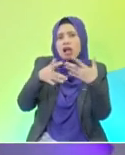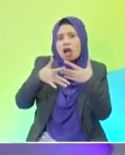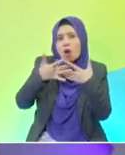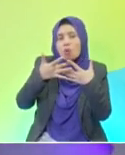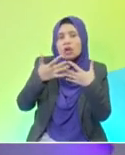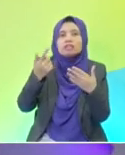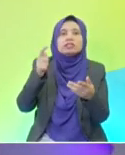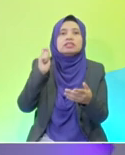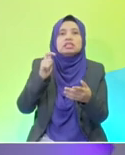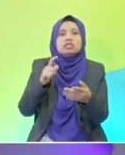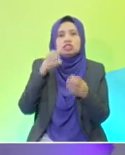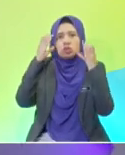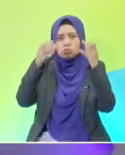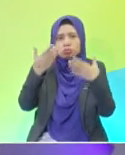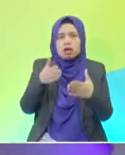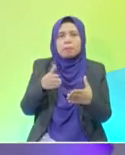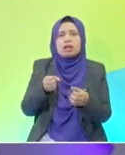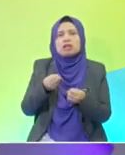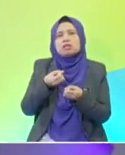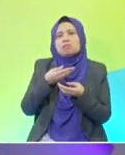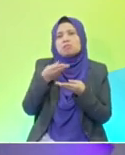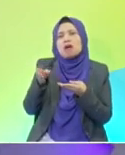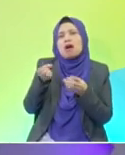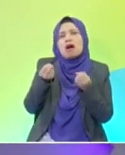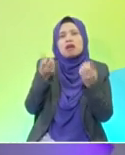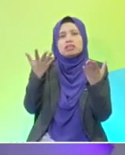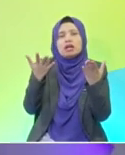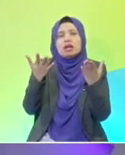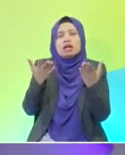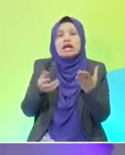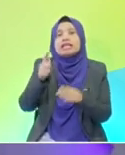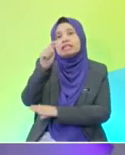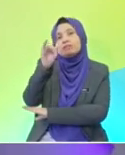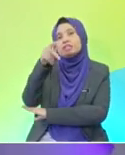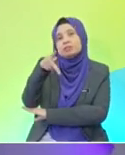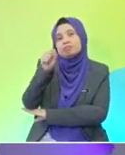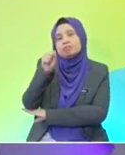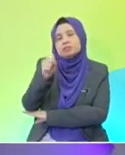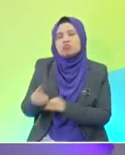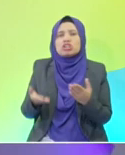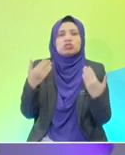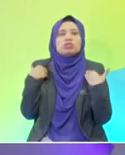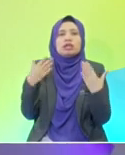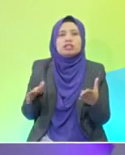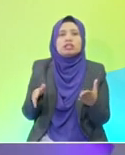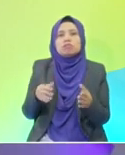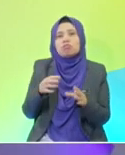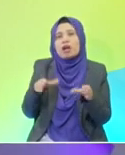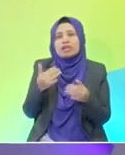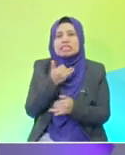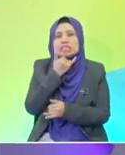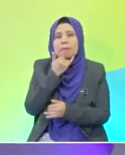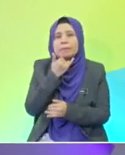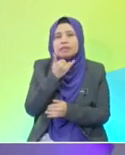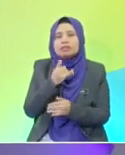berikan kepada kita tapi kadang-kadang ada juga murid-murid itu yang mungkin lepas pandang kami melakukan kegelapan Mungkin cukup